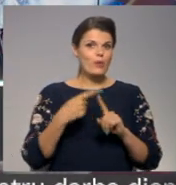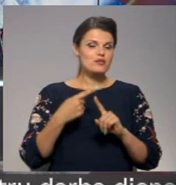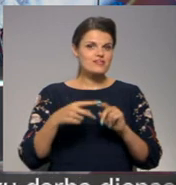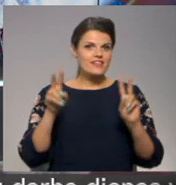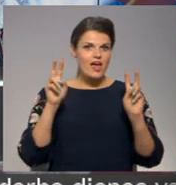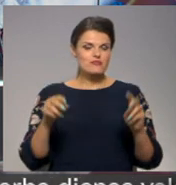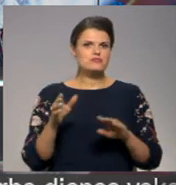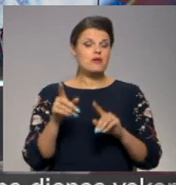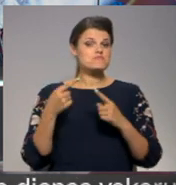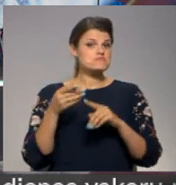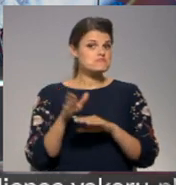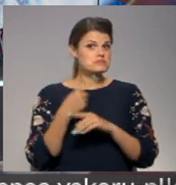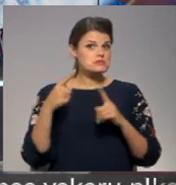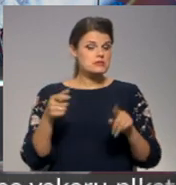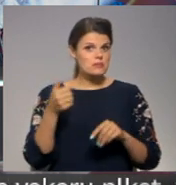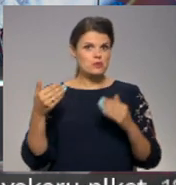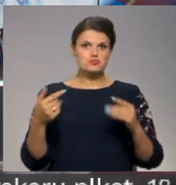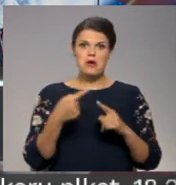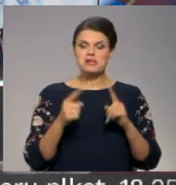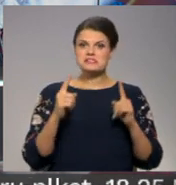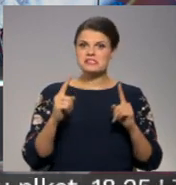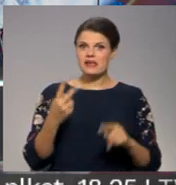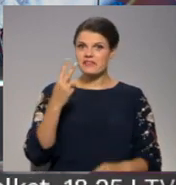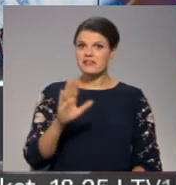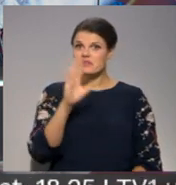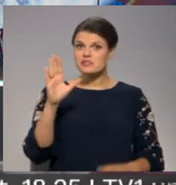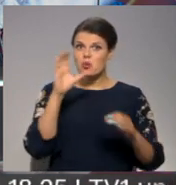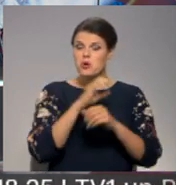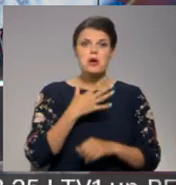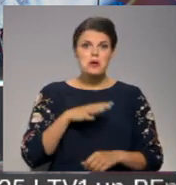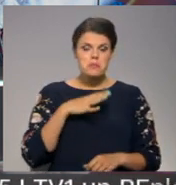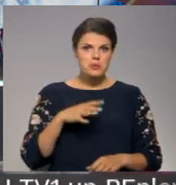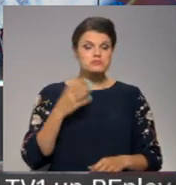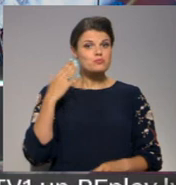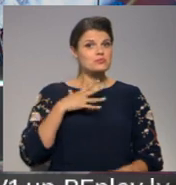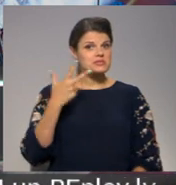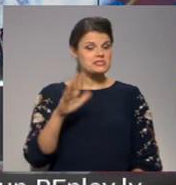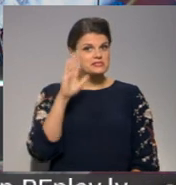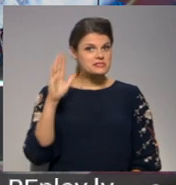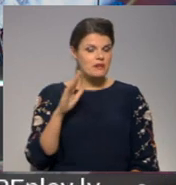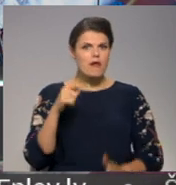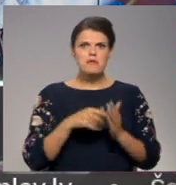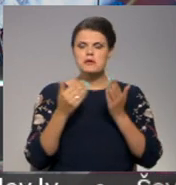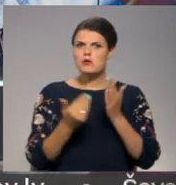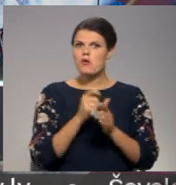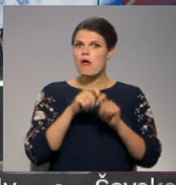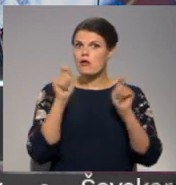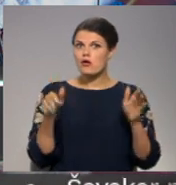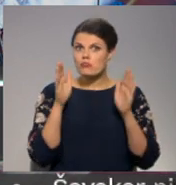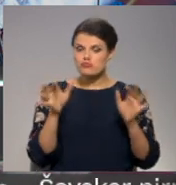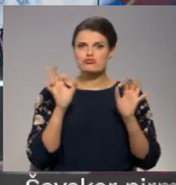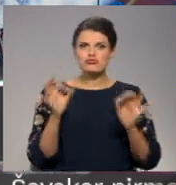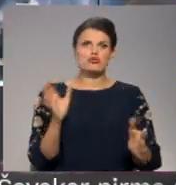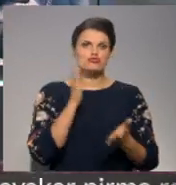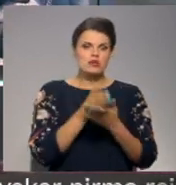no iepriekšējiem gadiem, šoreiz tas ilgs tikai divas dienas un naktis. Kāpēc tā un kādus muzikālus jaunatklājumus festivālā piedzīvosim, tiešraidē